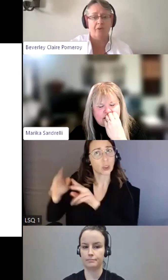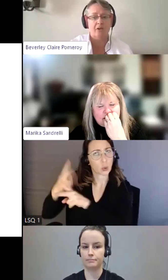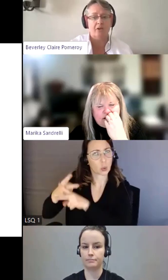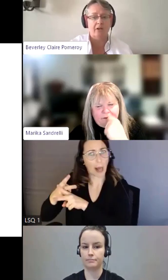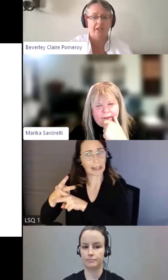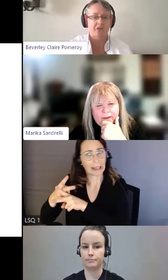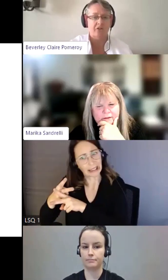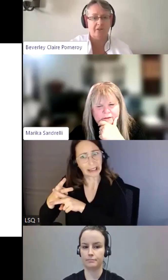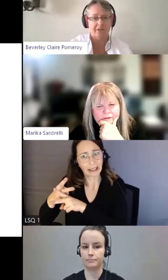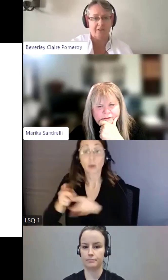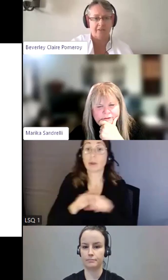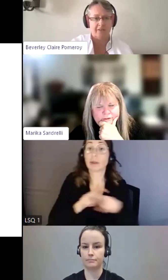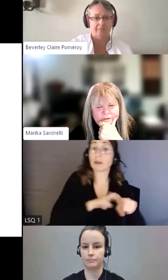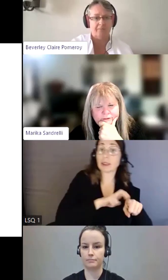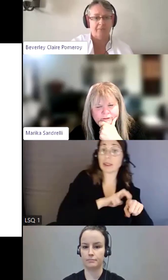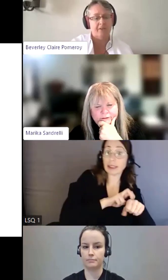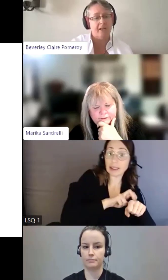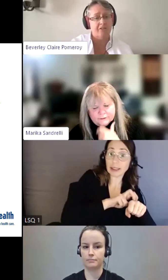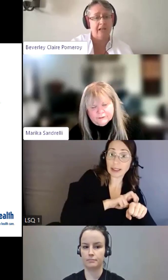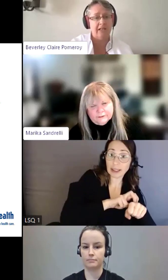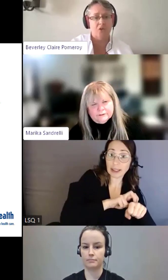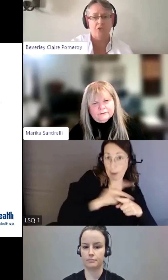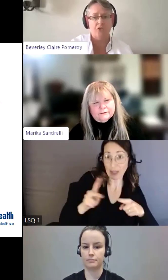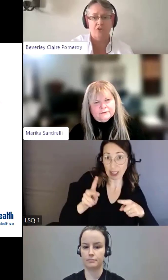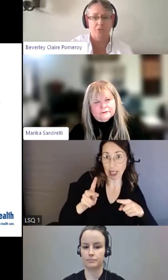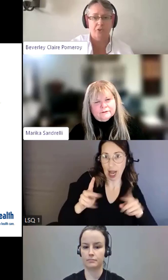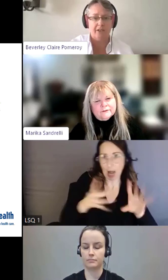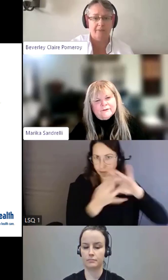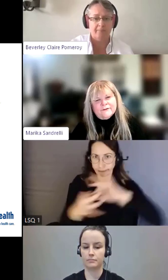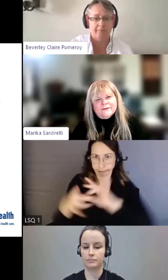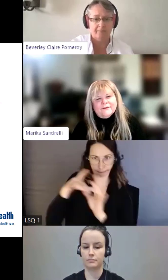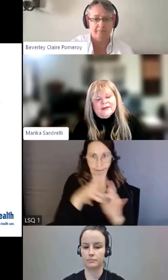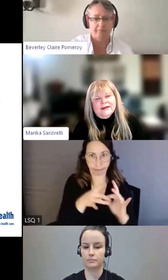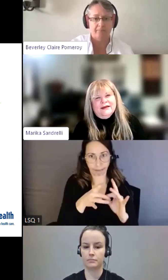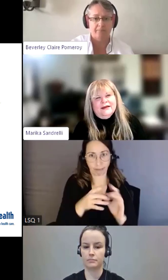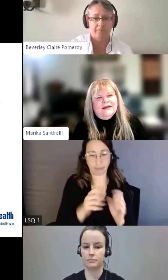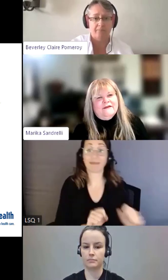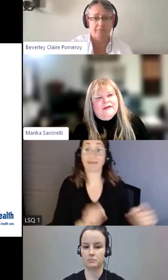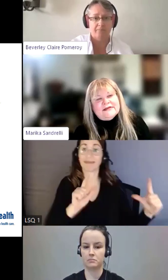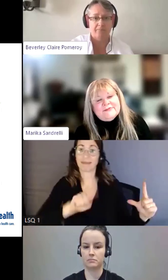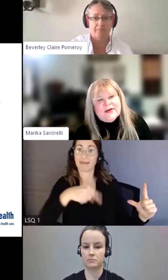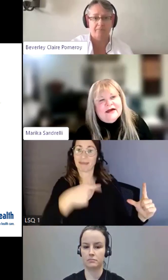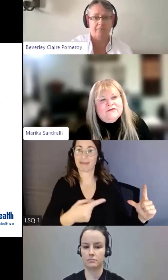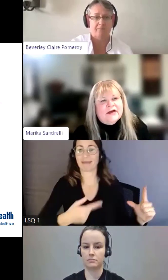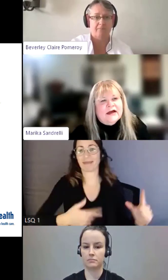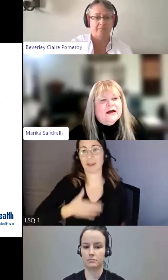Prochaine diapo, s'il vous plaît. Merci. Alors,